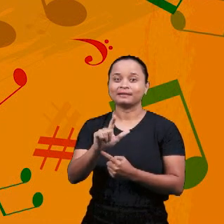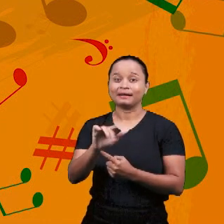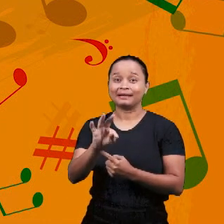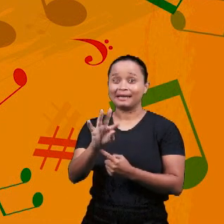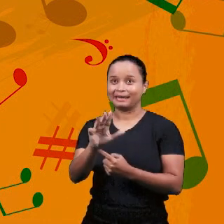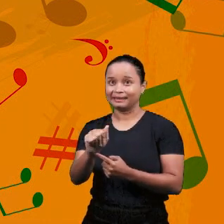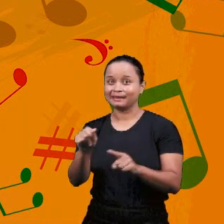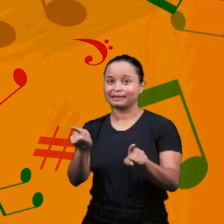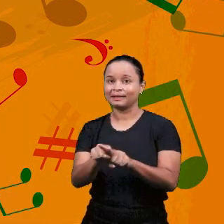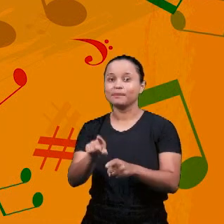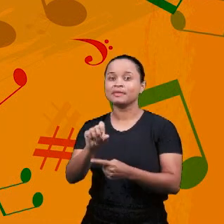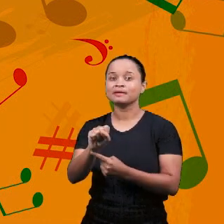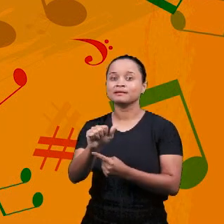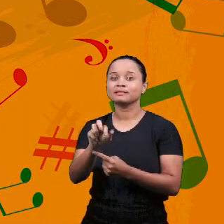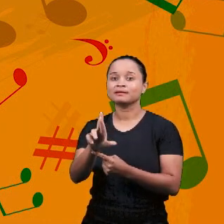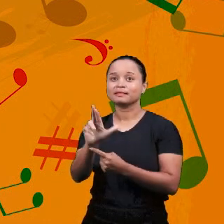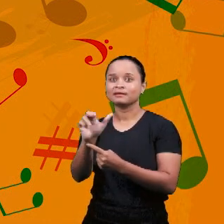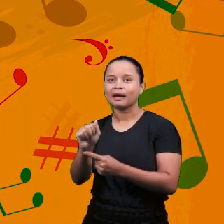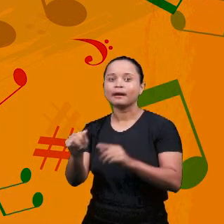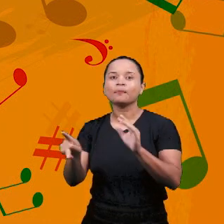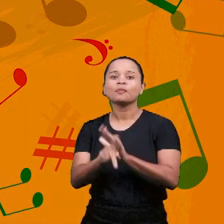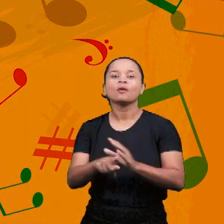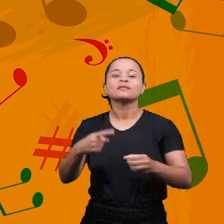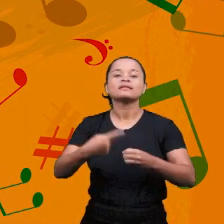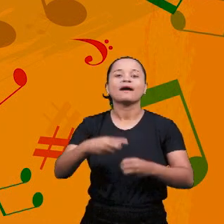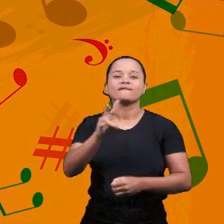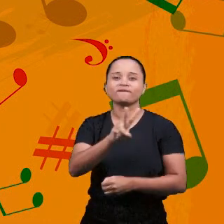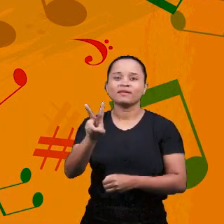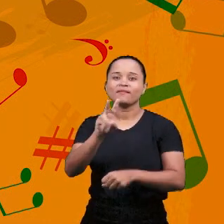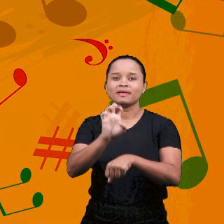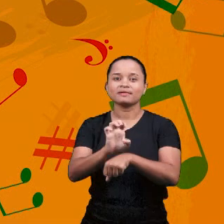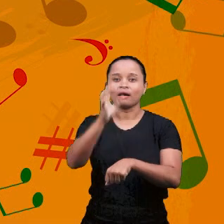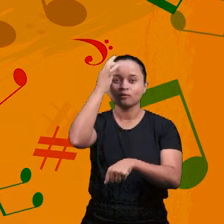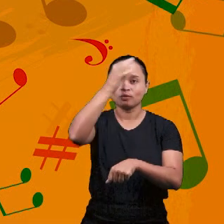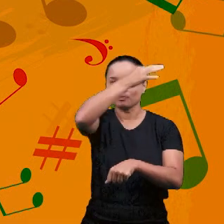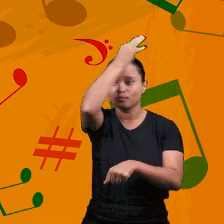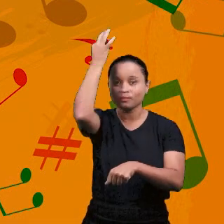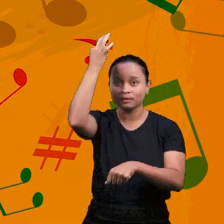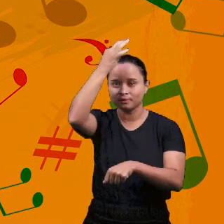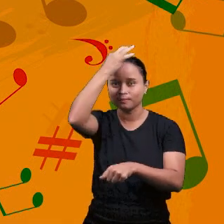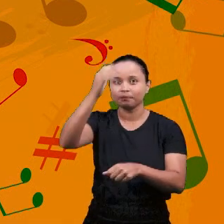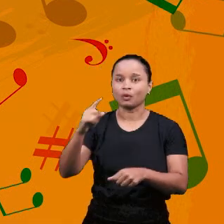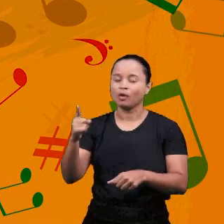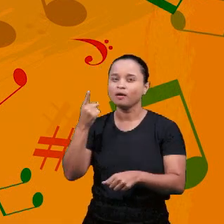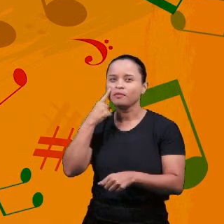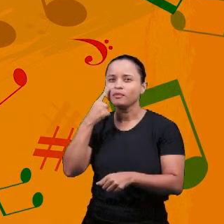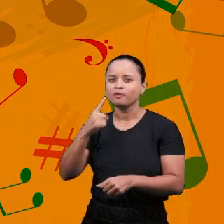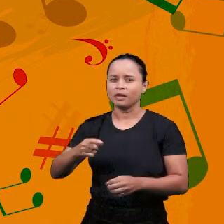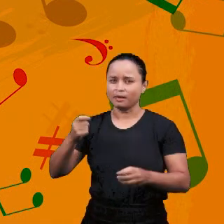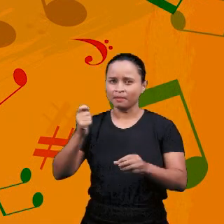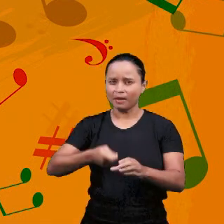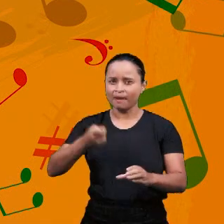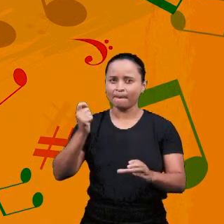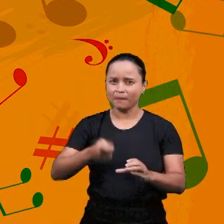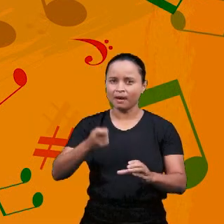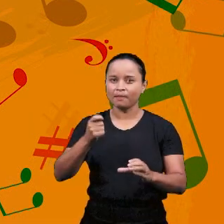Santo. Ils ont fait un tambour avec des symboles de la musique.